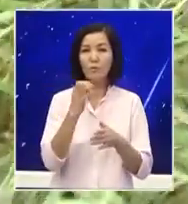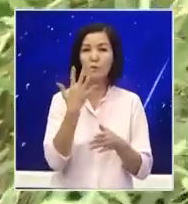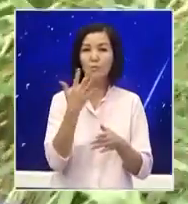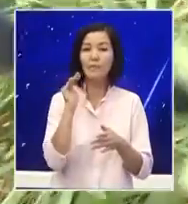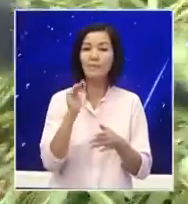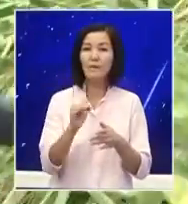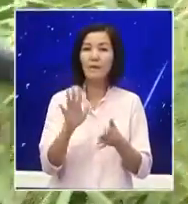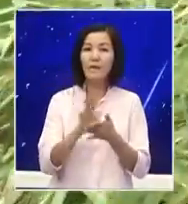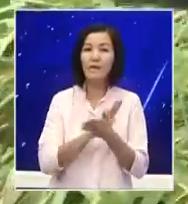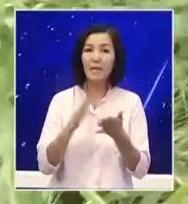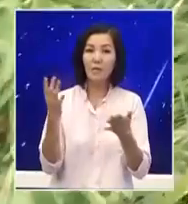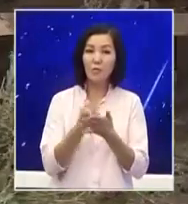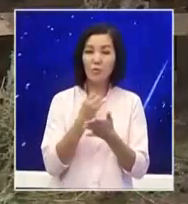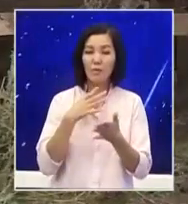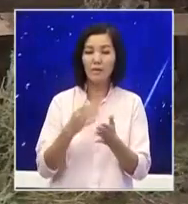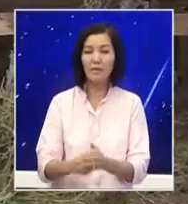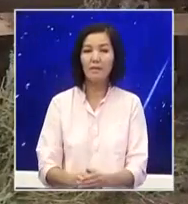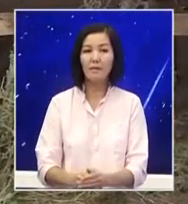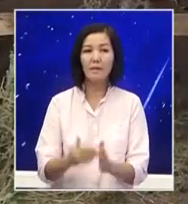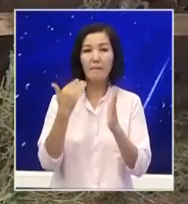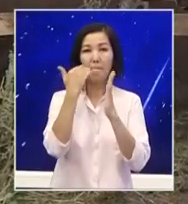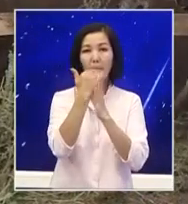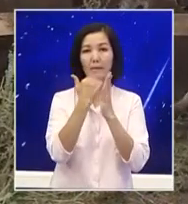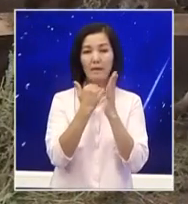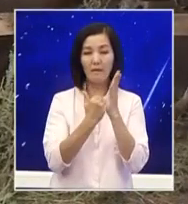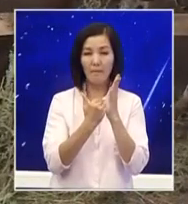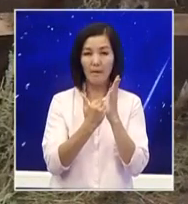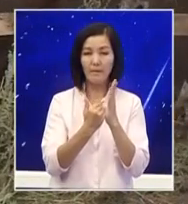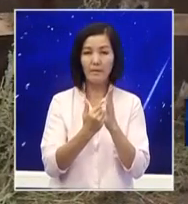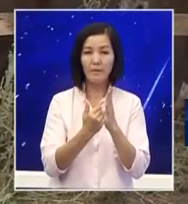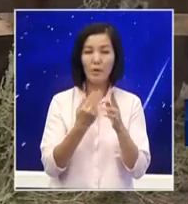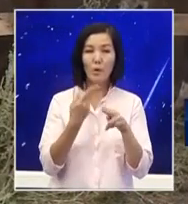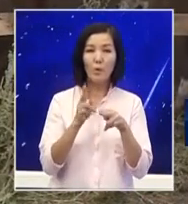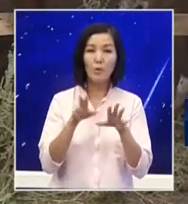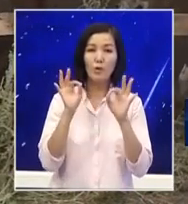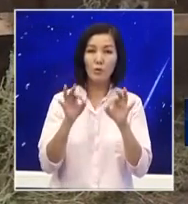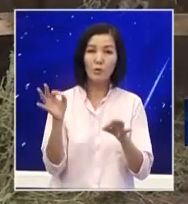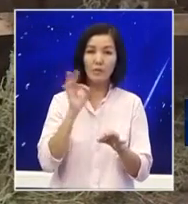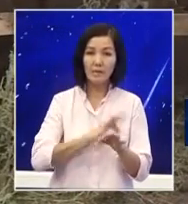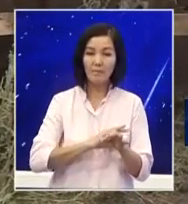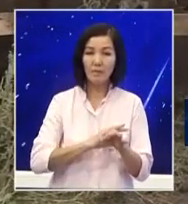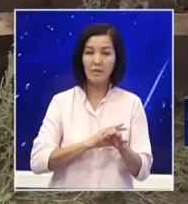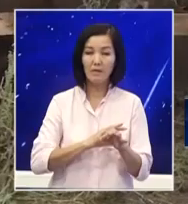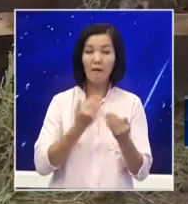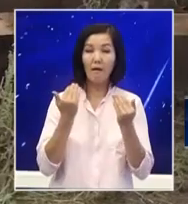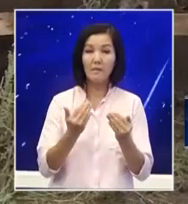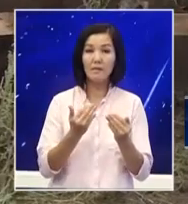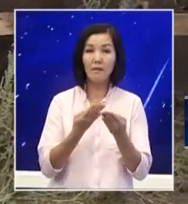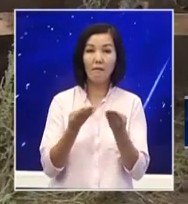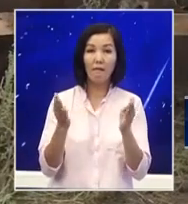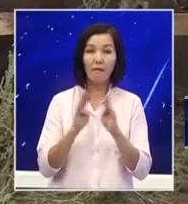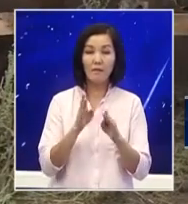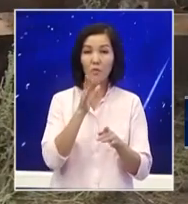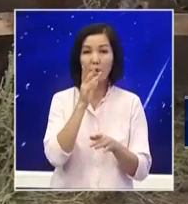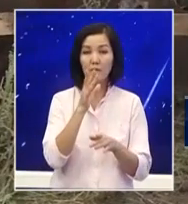теңге қайтарымсыз грант ұтыпты. Бағдарлама бізге өте тиімді болды мынандай жұмыс жоқ кезде.